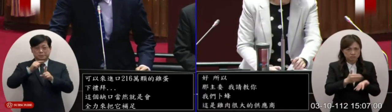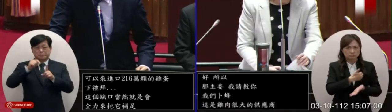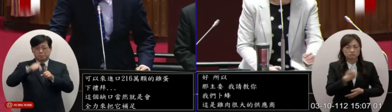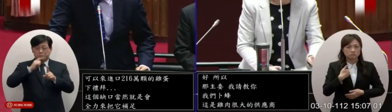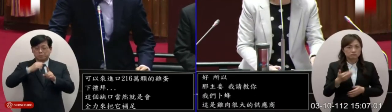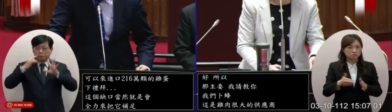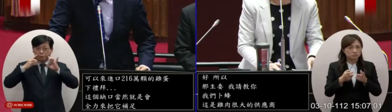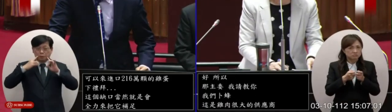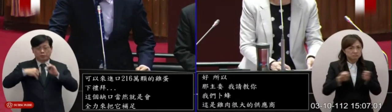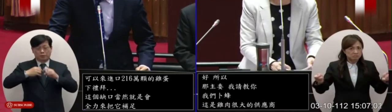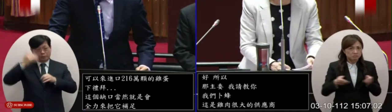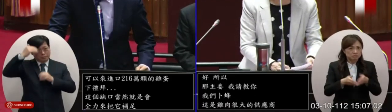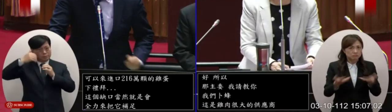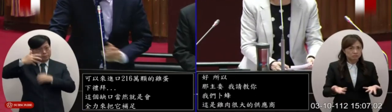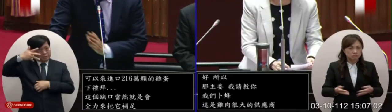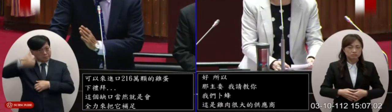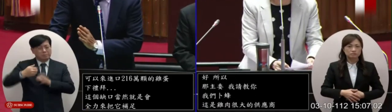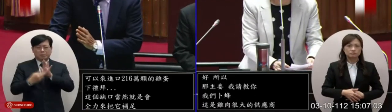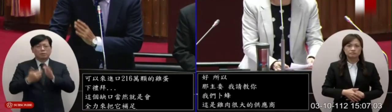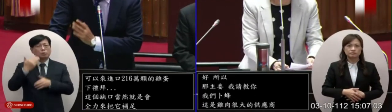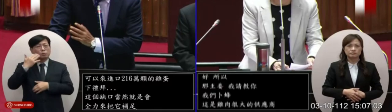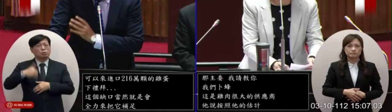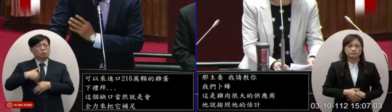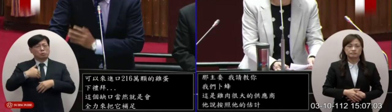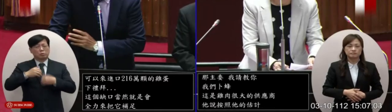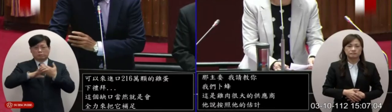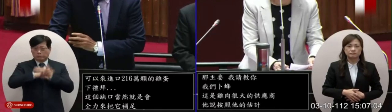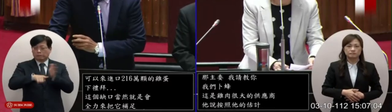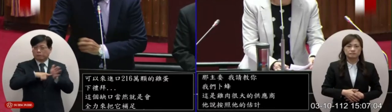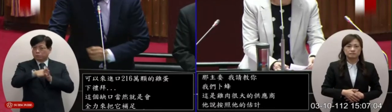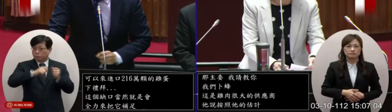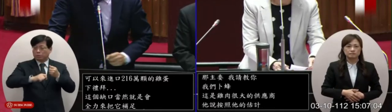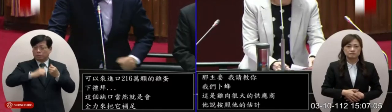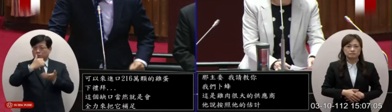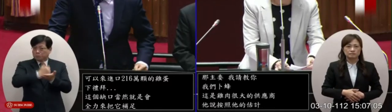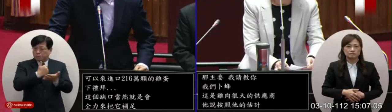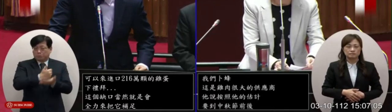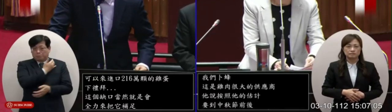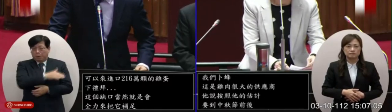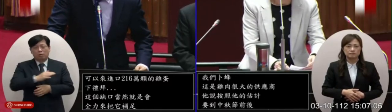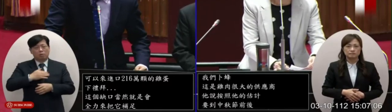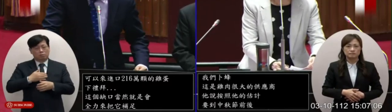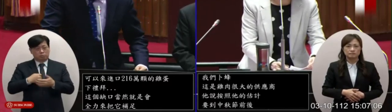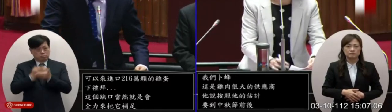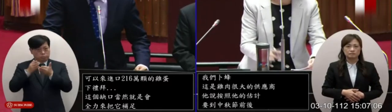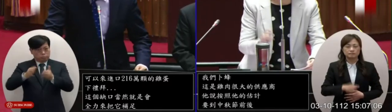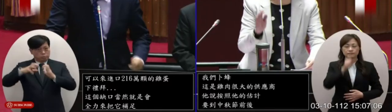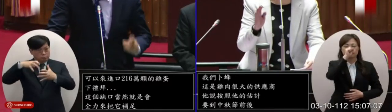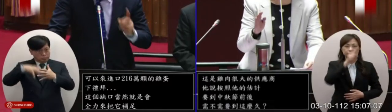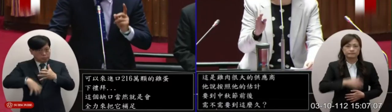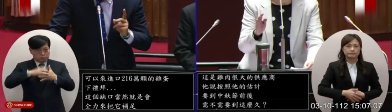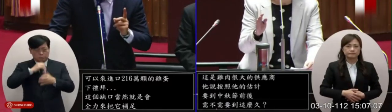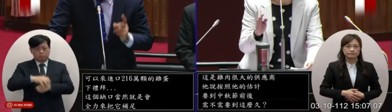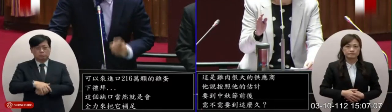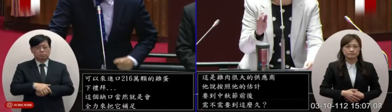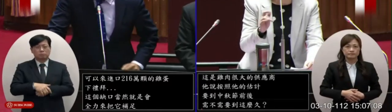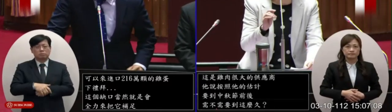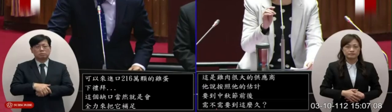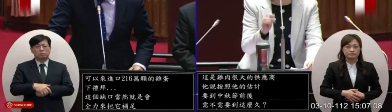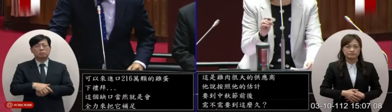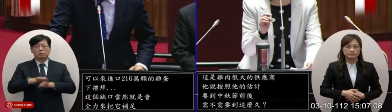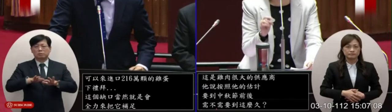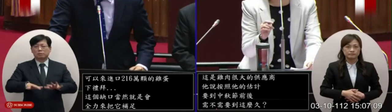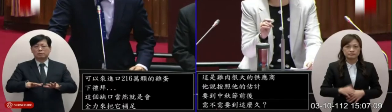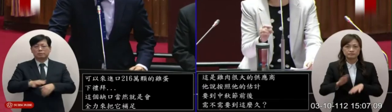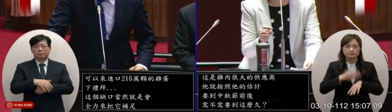讲的是说，如果都没有考虑到专案进口，纯粹国内的生产的产量，那我们